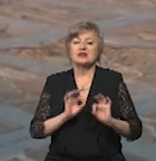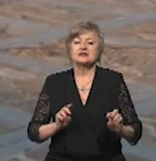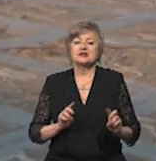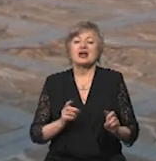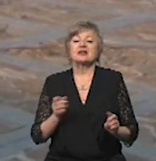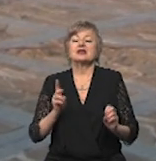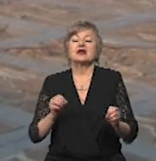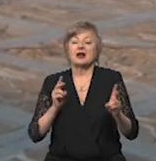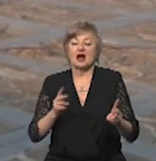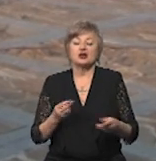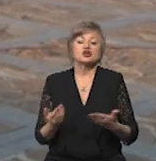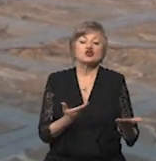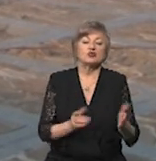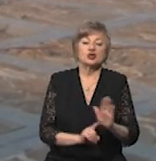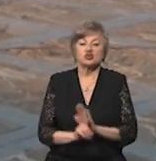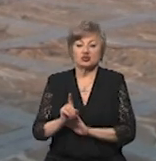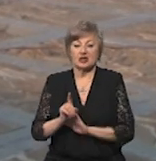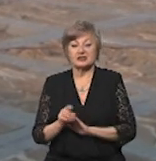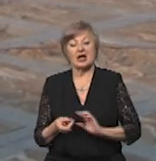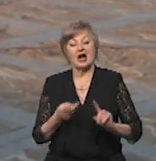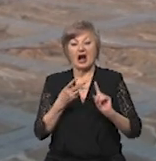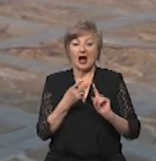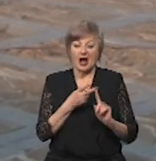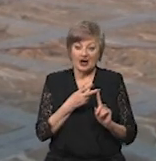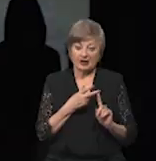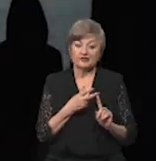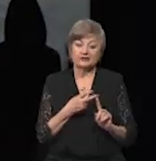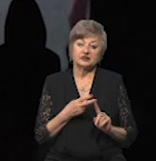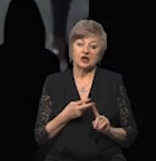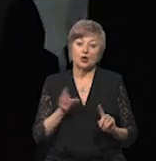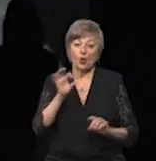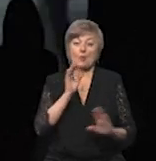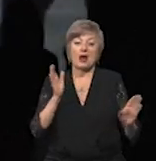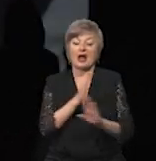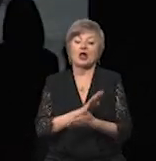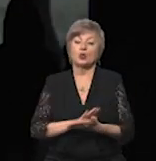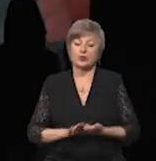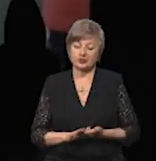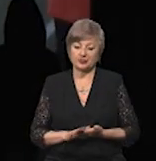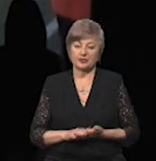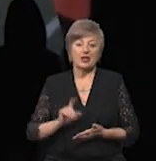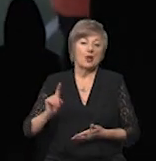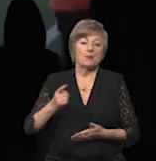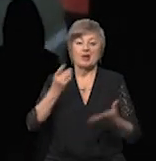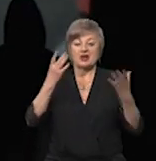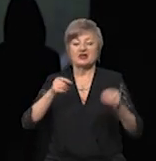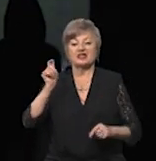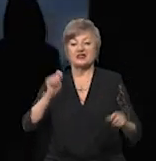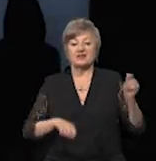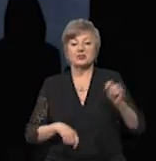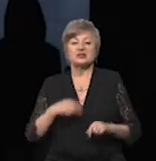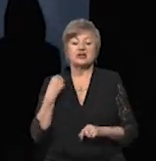чого починалося кіно. А другий фільм стосується теми екології. У перший день фестивалю